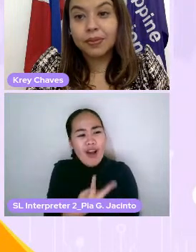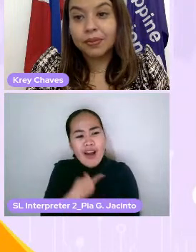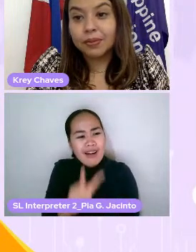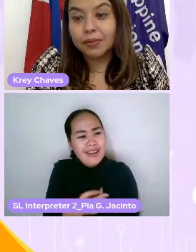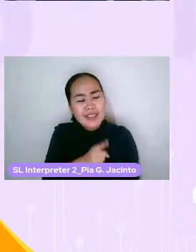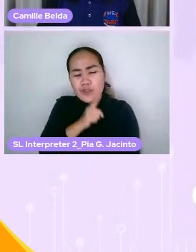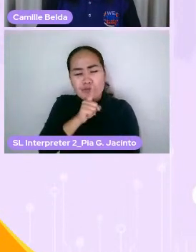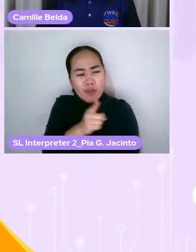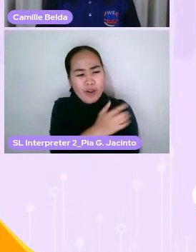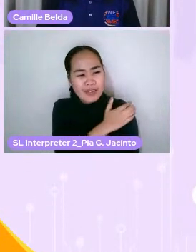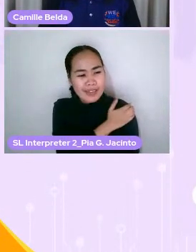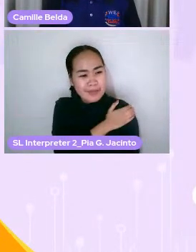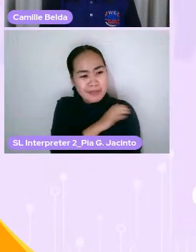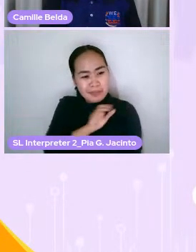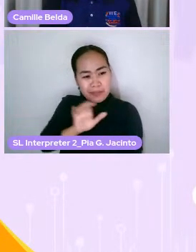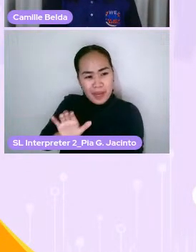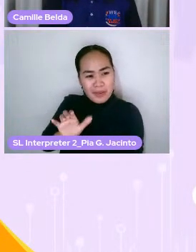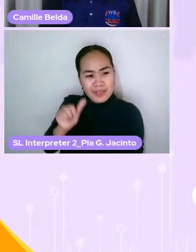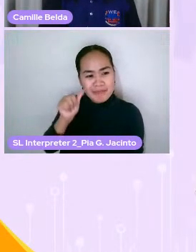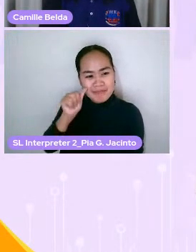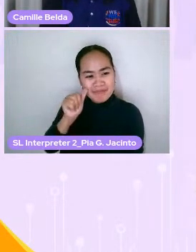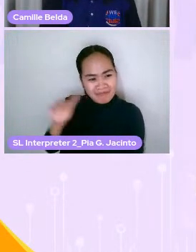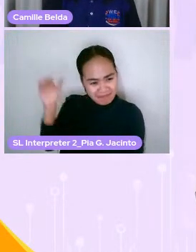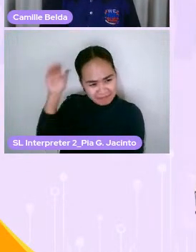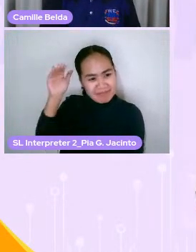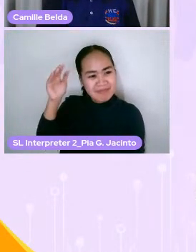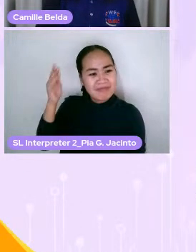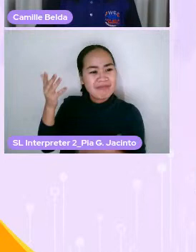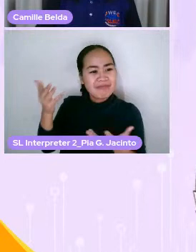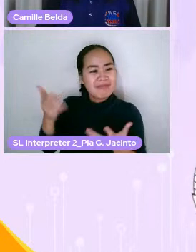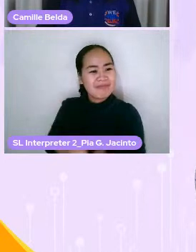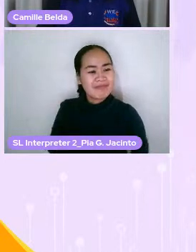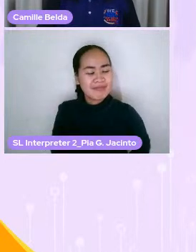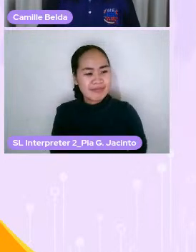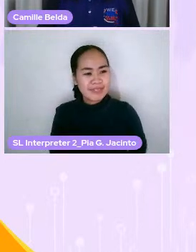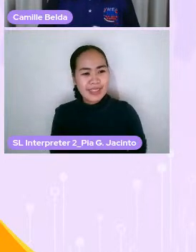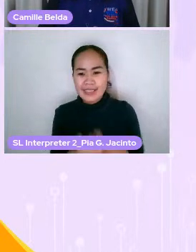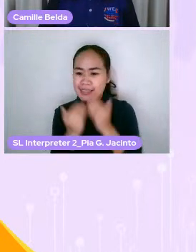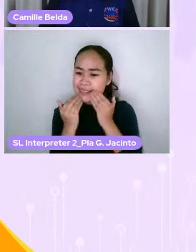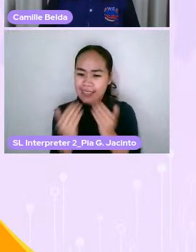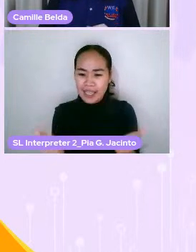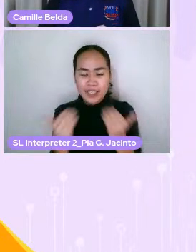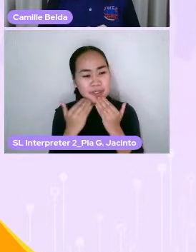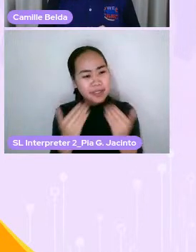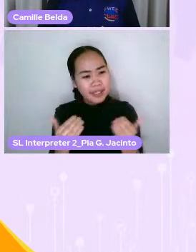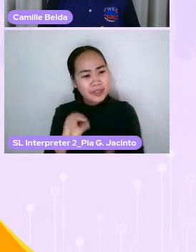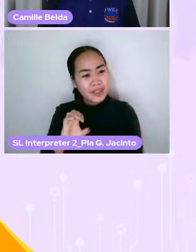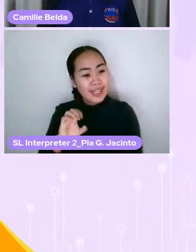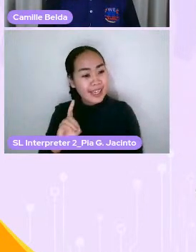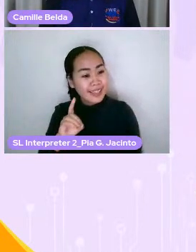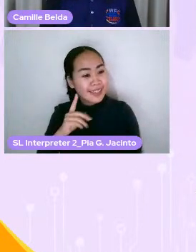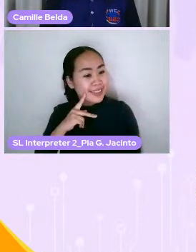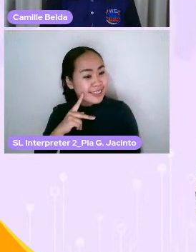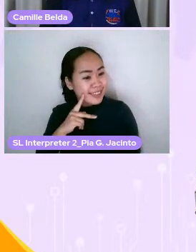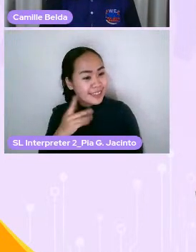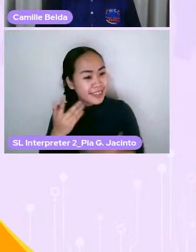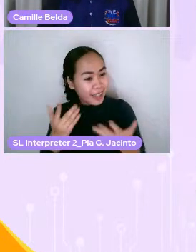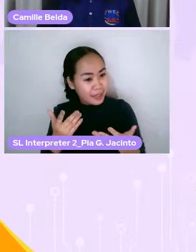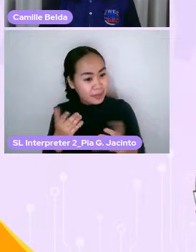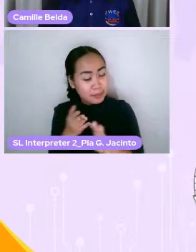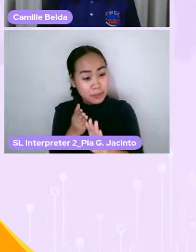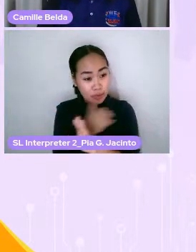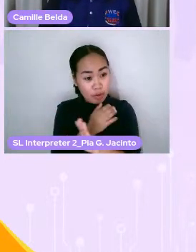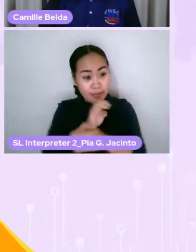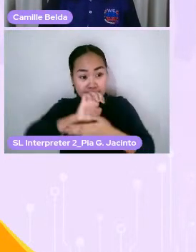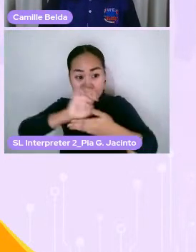to empower other women. Again, maraming salamat, Evie Cray. At bago po natin tuluyang